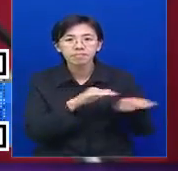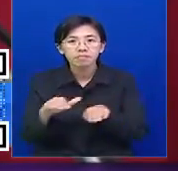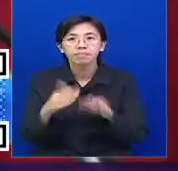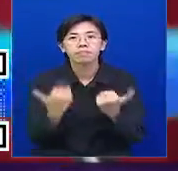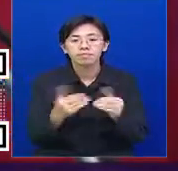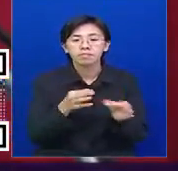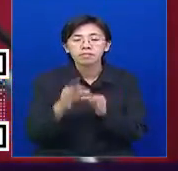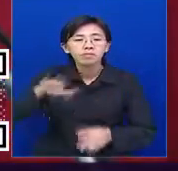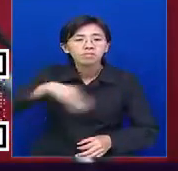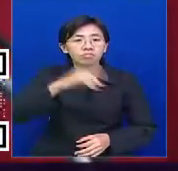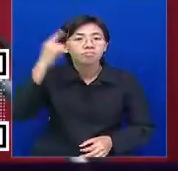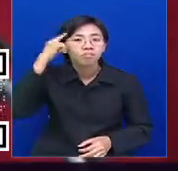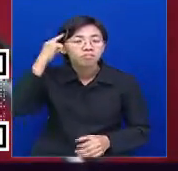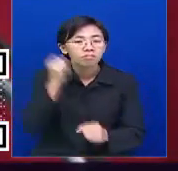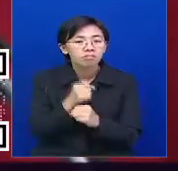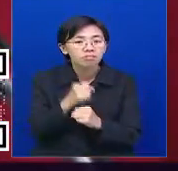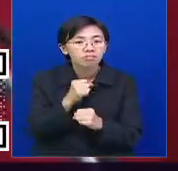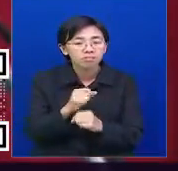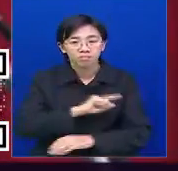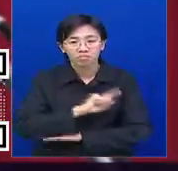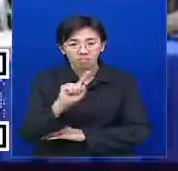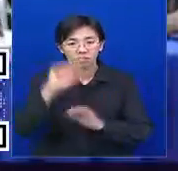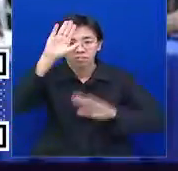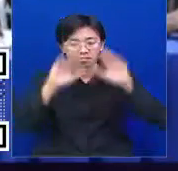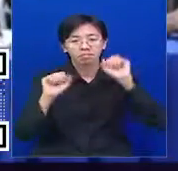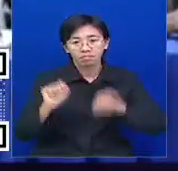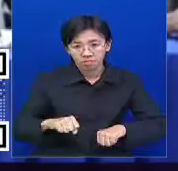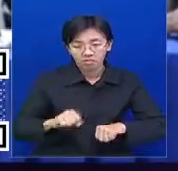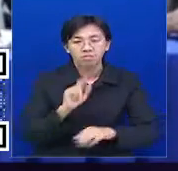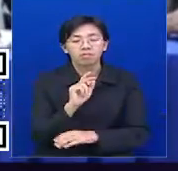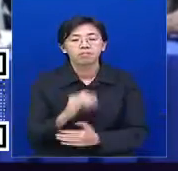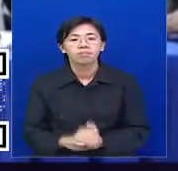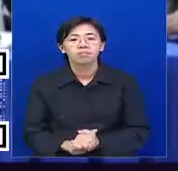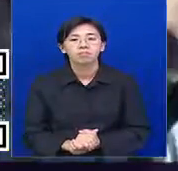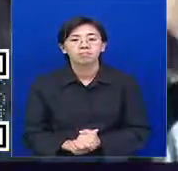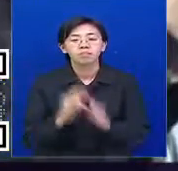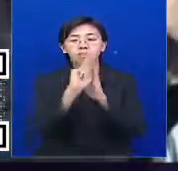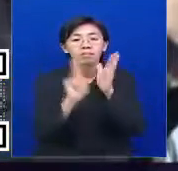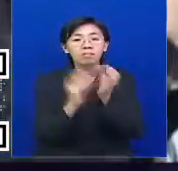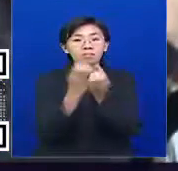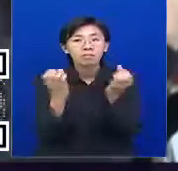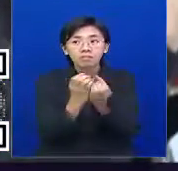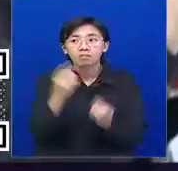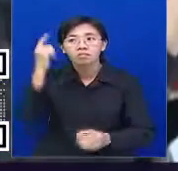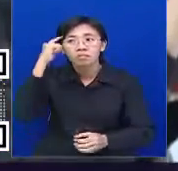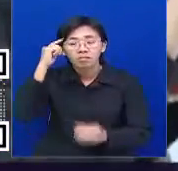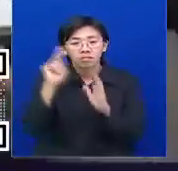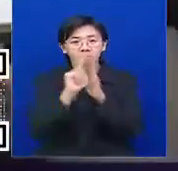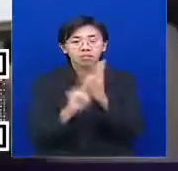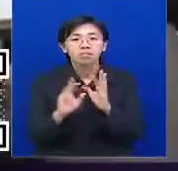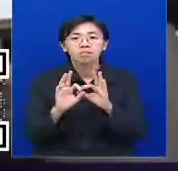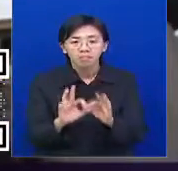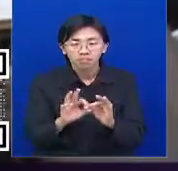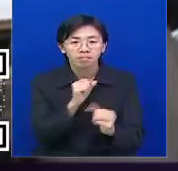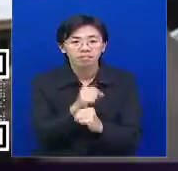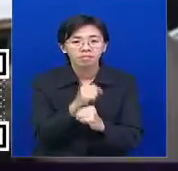าใจในแนวทางการปฏิบัติหน้าที่ในวันออกเสียงประชามติร่างรัฐธรรมนูญพร้อมให้ความรู้เรื่องกฎหมายที่เกี่ยวข้องเพื่อให้ปฏิบัติ